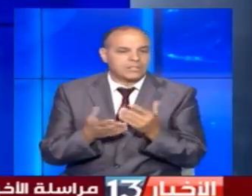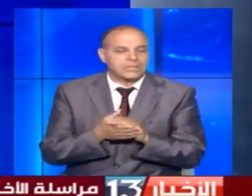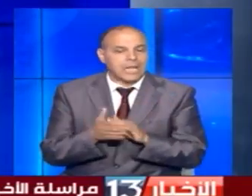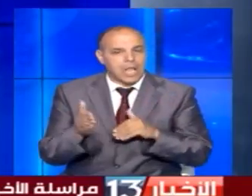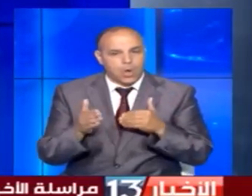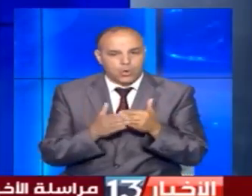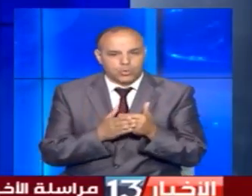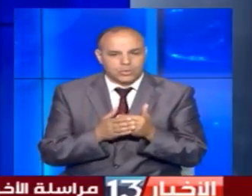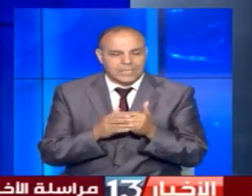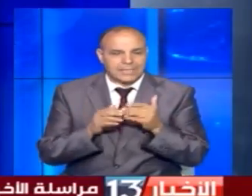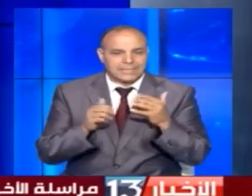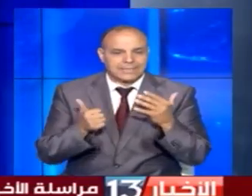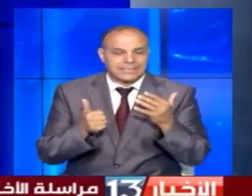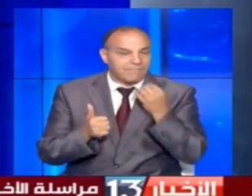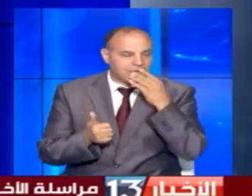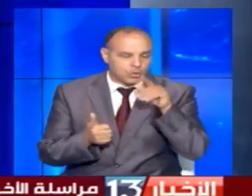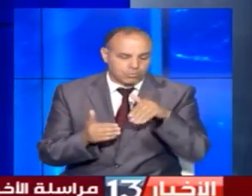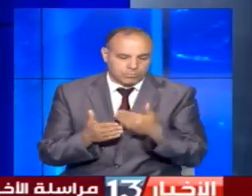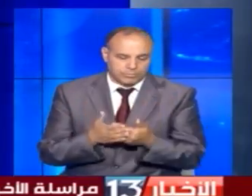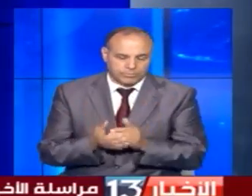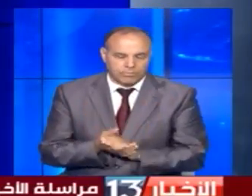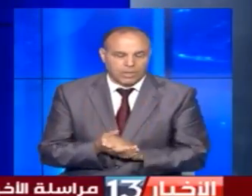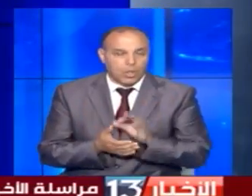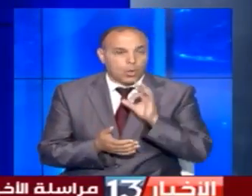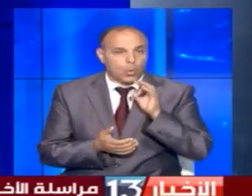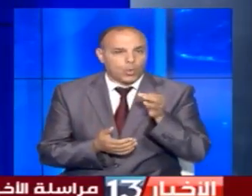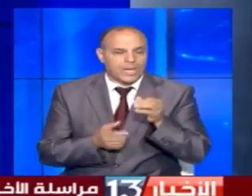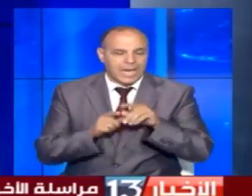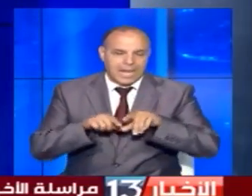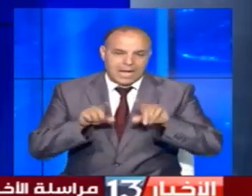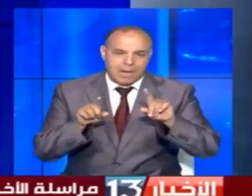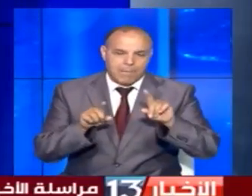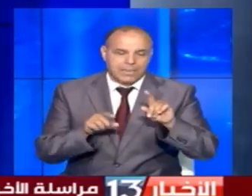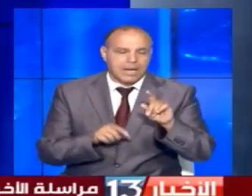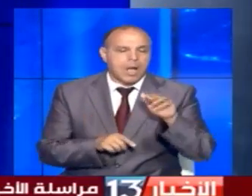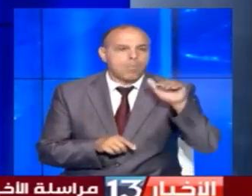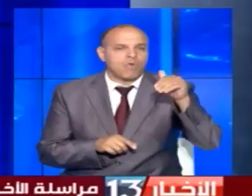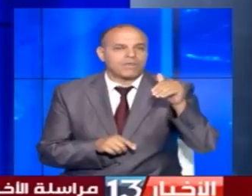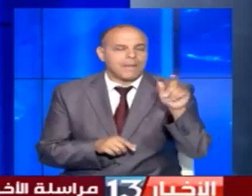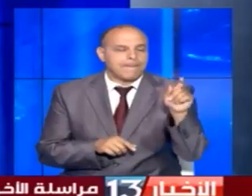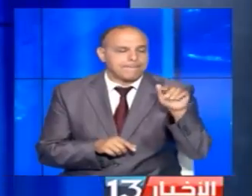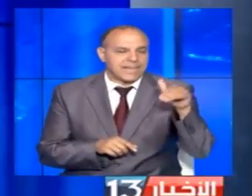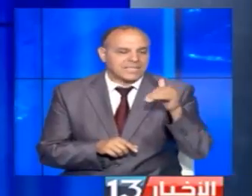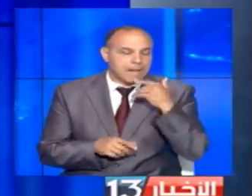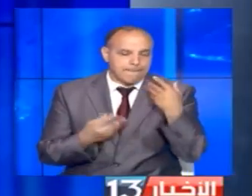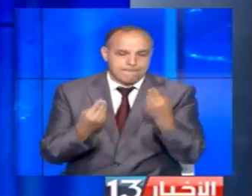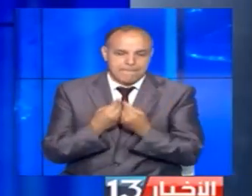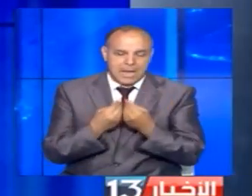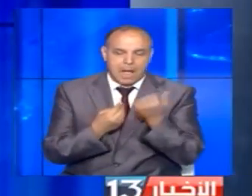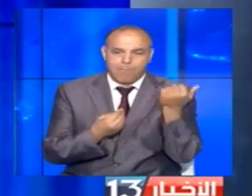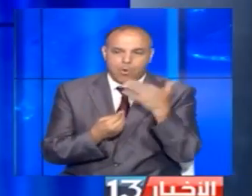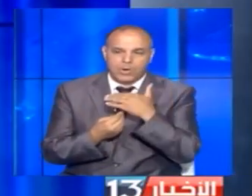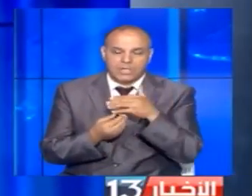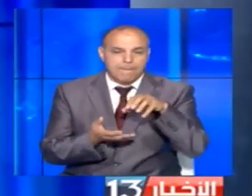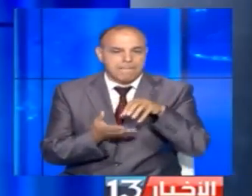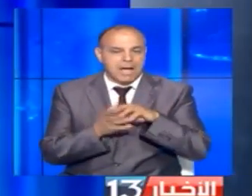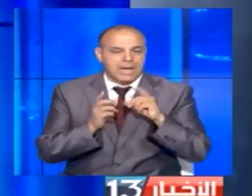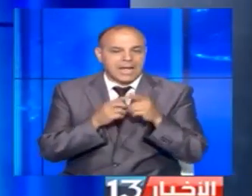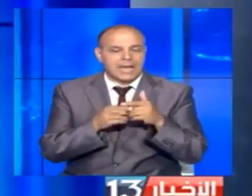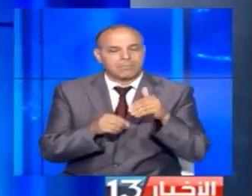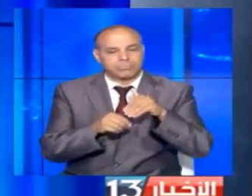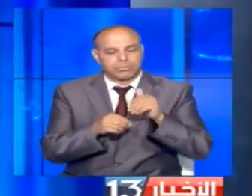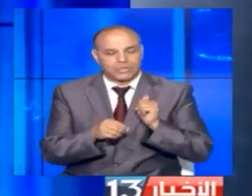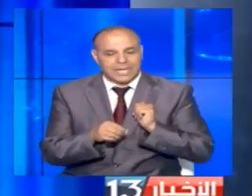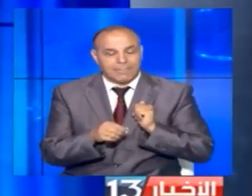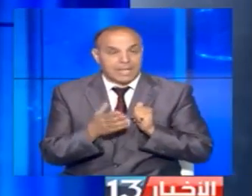حدود 6 PM اليوم. نعم مفادة الأخبار مفيدة المجري، كنت معنا مباشرة من مقر الهيئة العليا